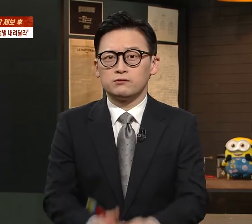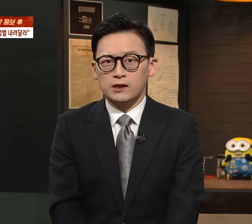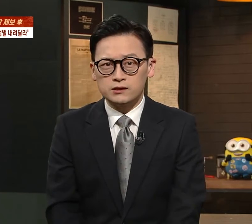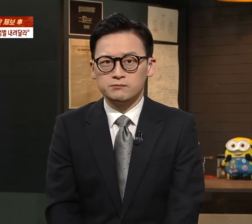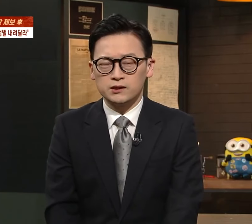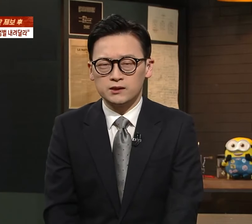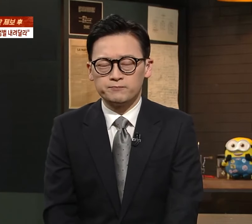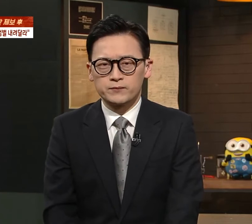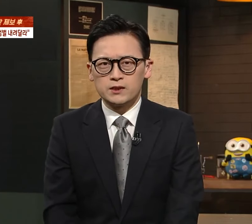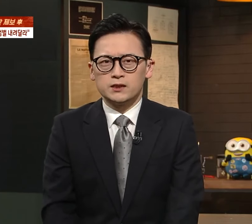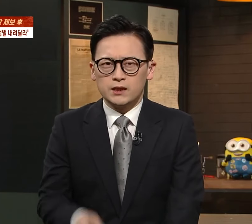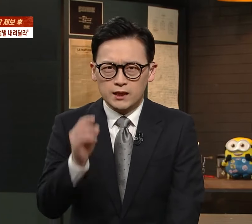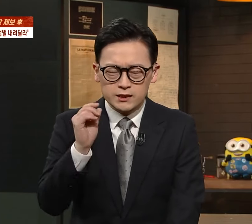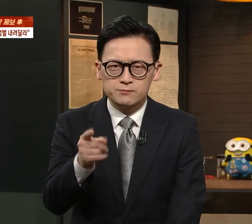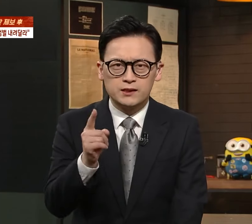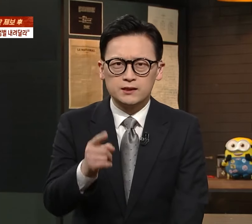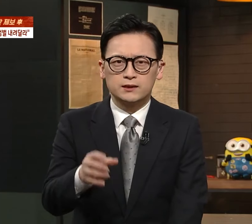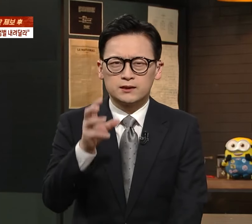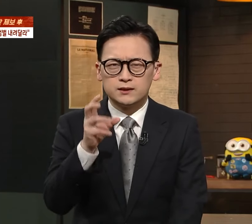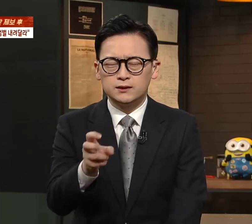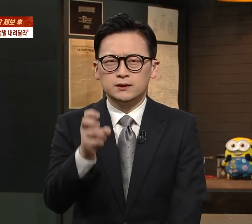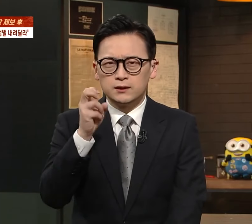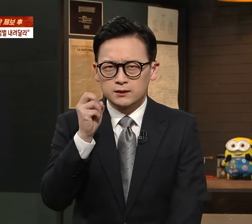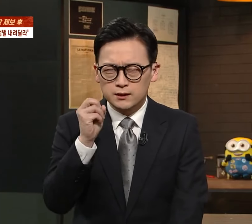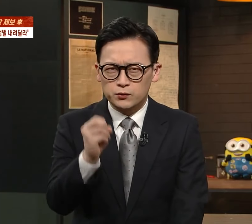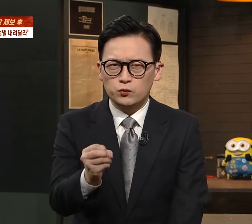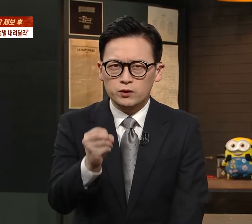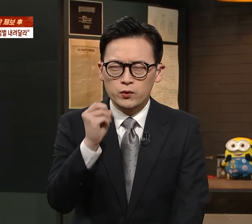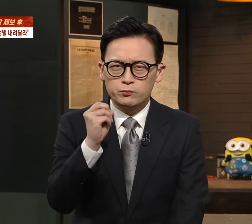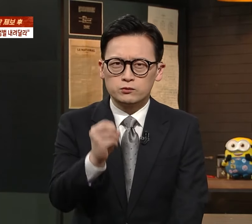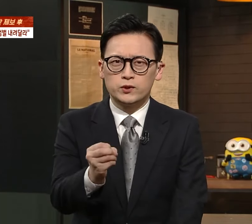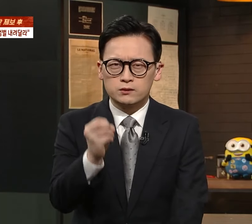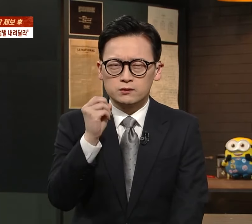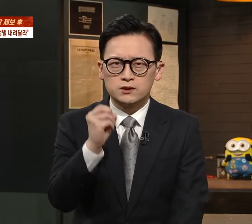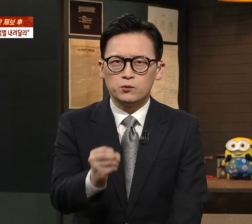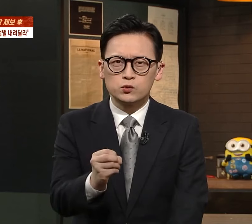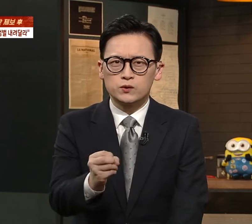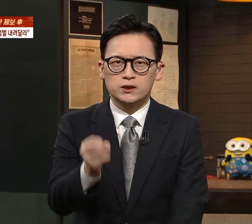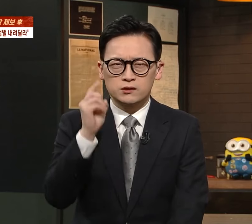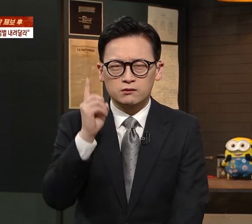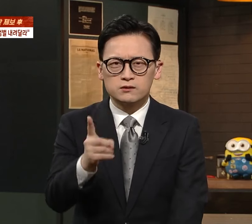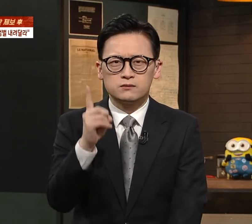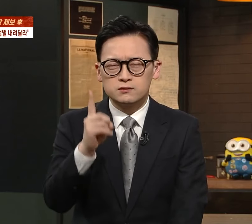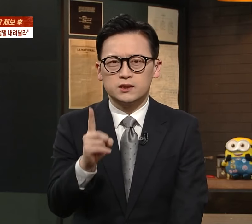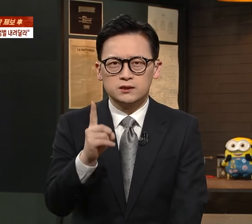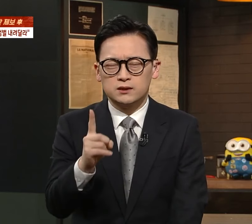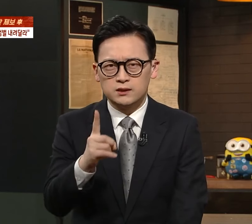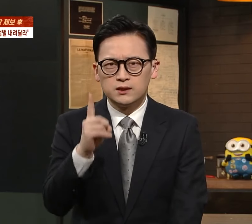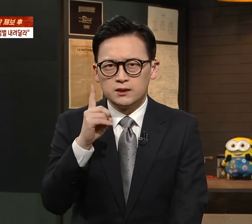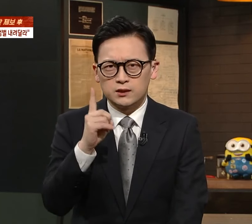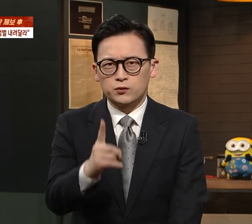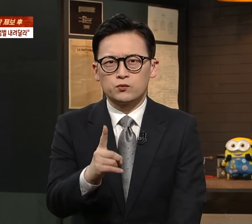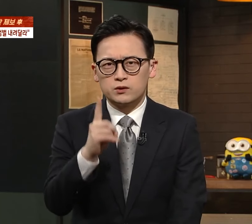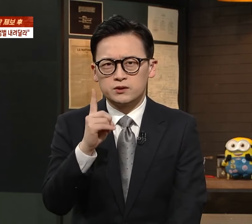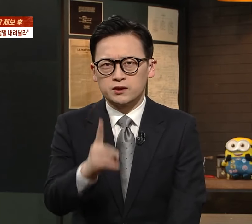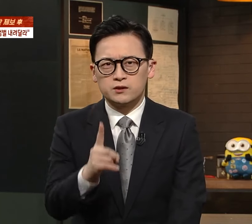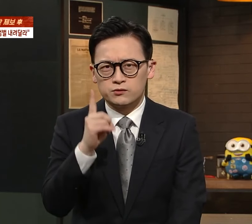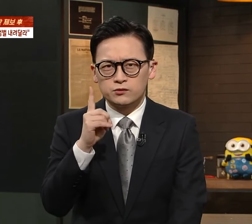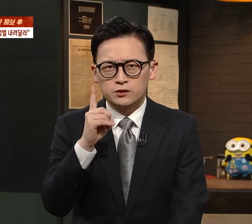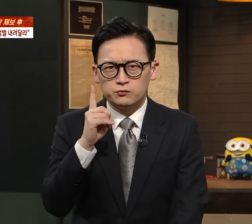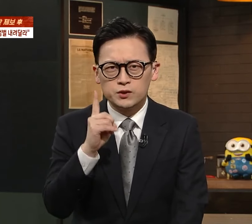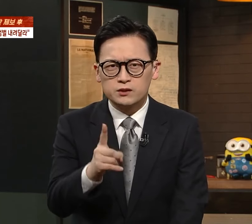땡볕에 거리로 나왔습니까? 자, 하지만 그때 교권 회복을 외쳤던 그 목소리가 저런 선생들의